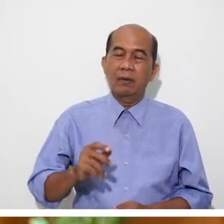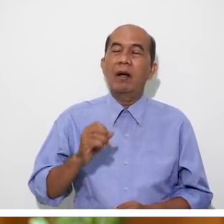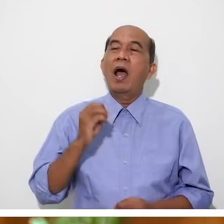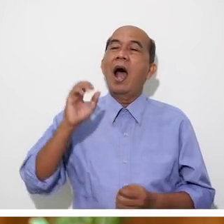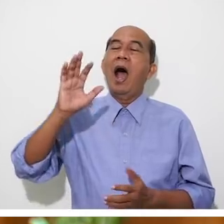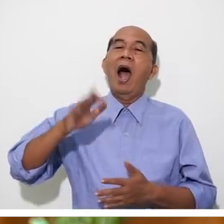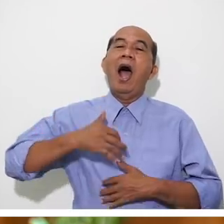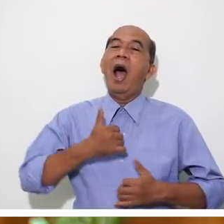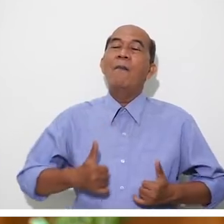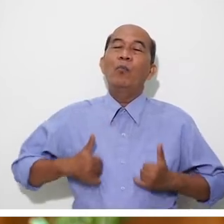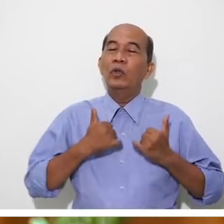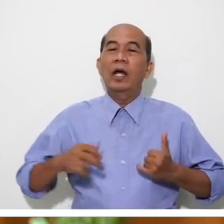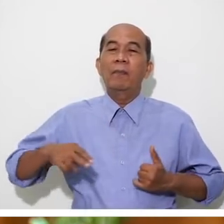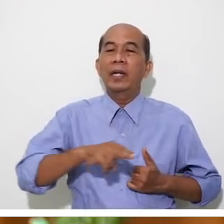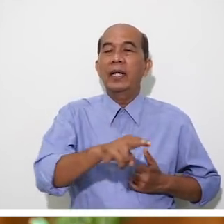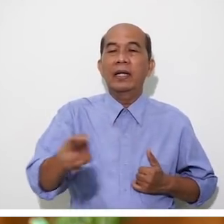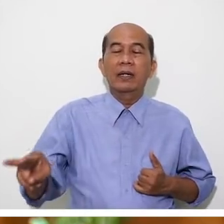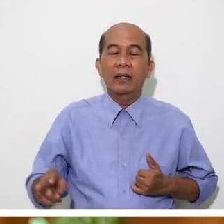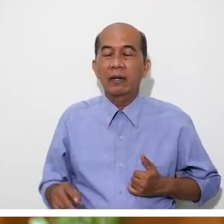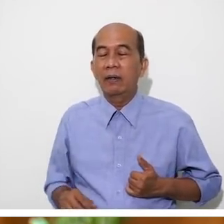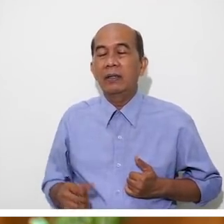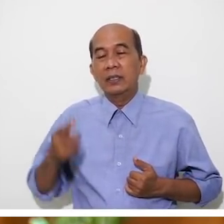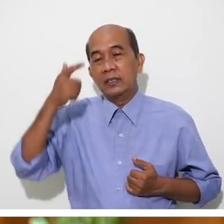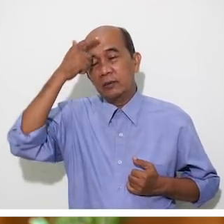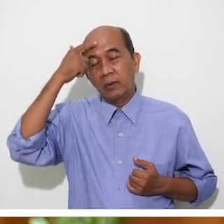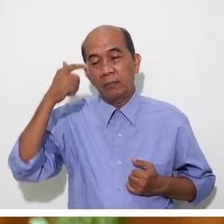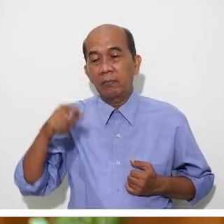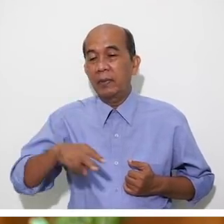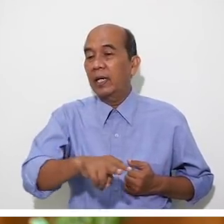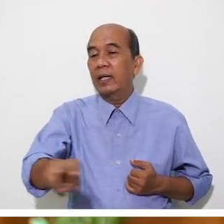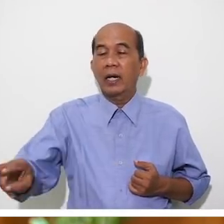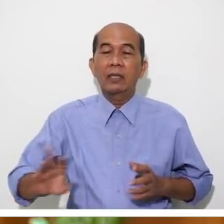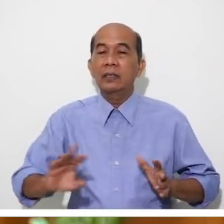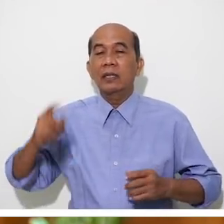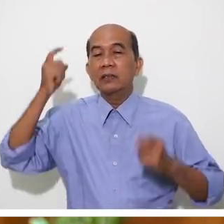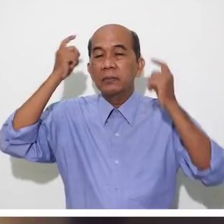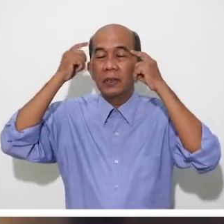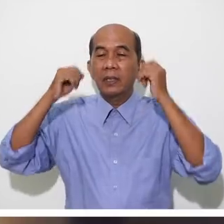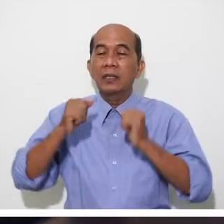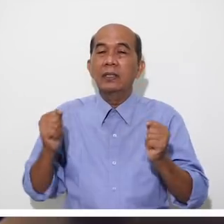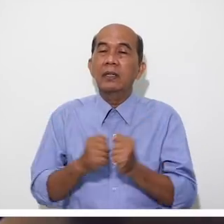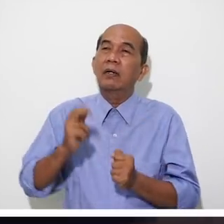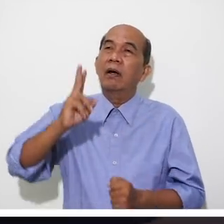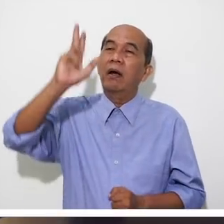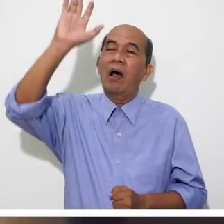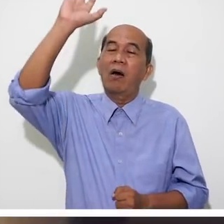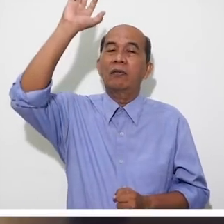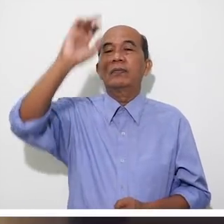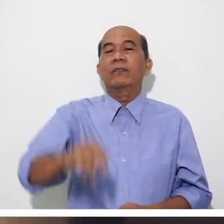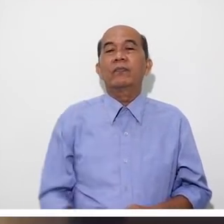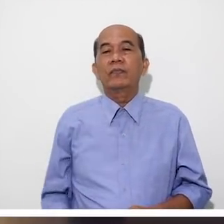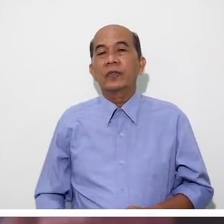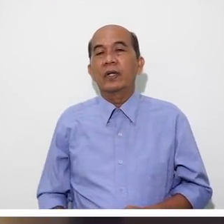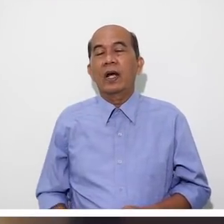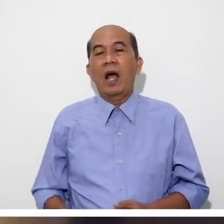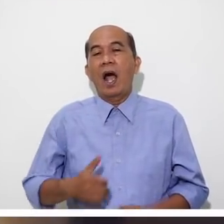mereka sebab mereka enggak sepikiran dengan Bapa. Ya. Ampunilah mereka karena mereka enggak